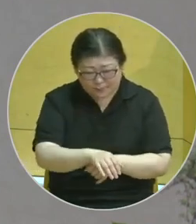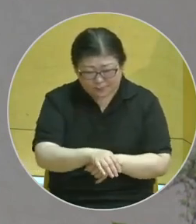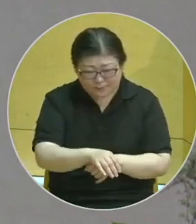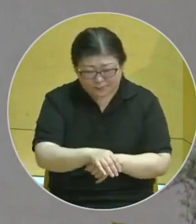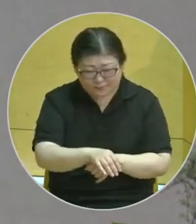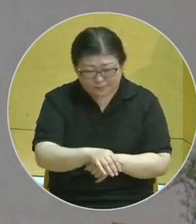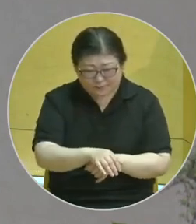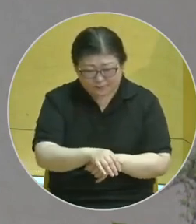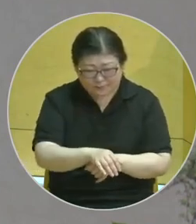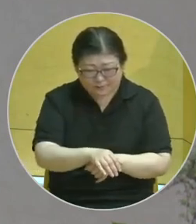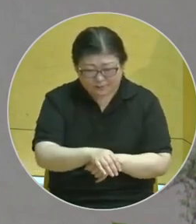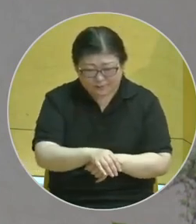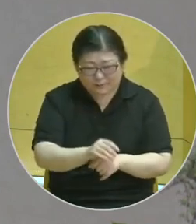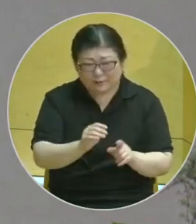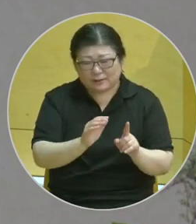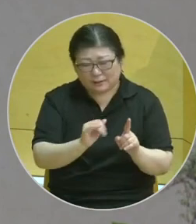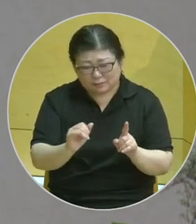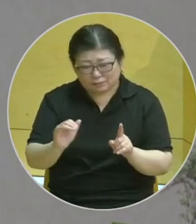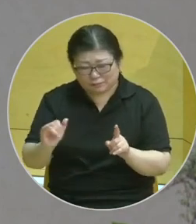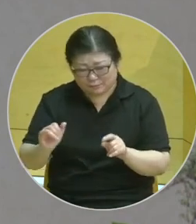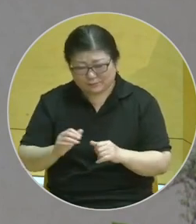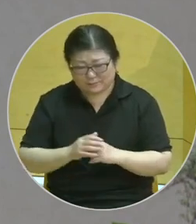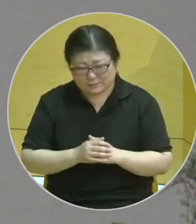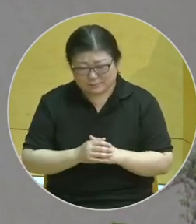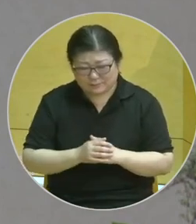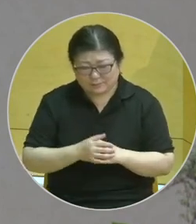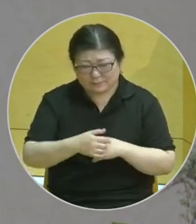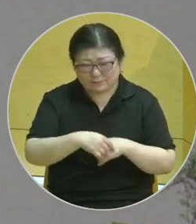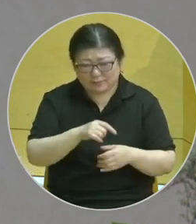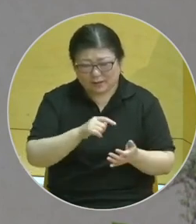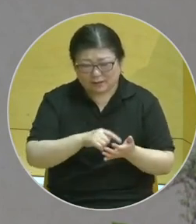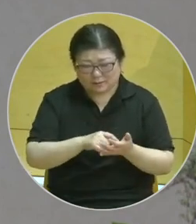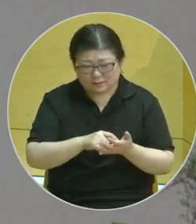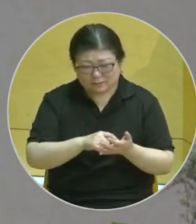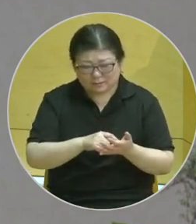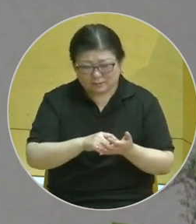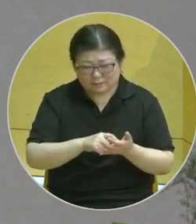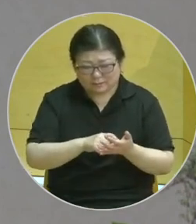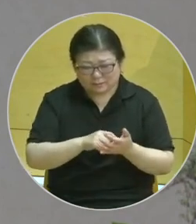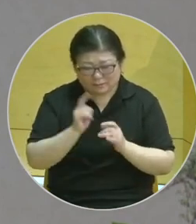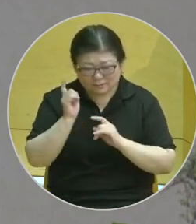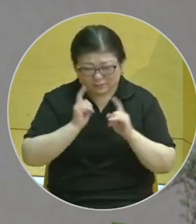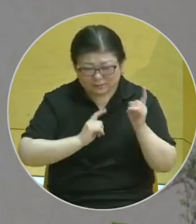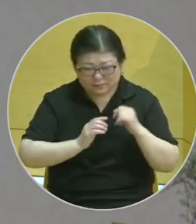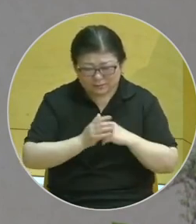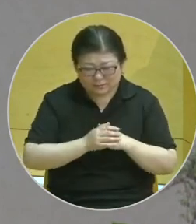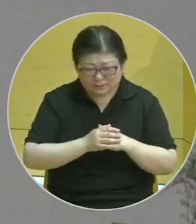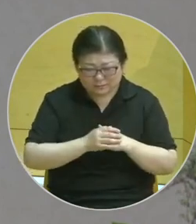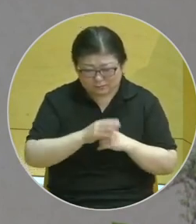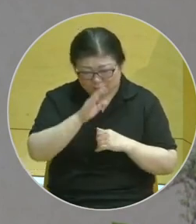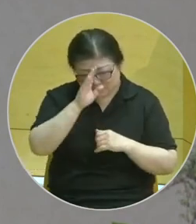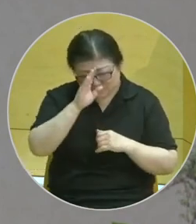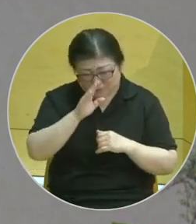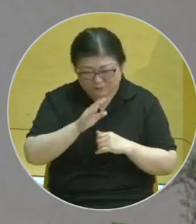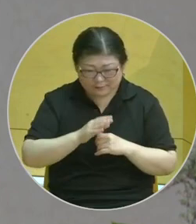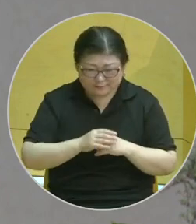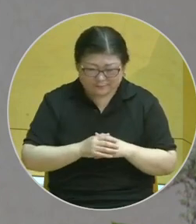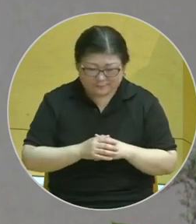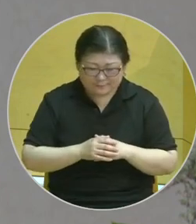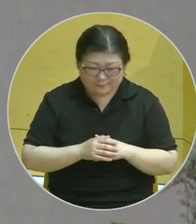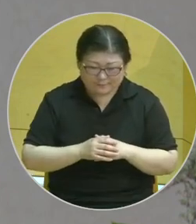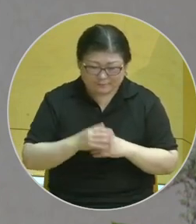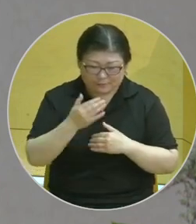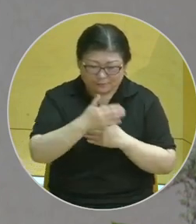분들이 아닙니다 그 마음이 몸 들어있고 극 몸이 병들어 있고 그